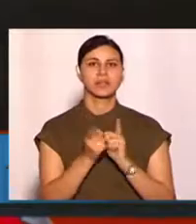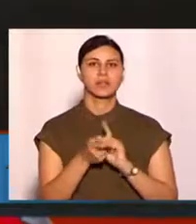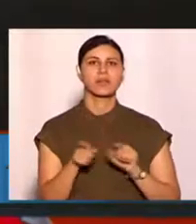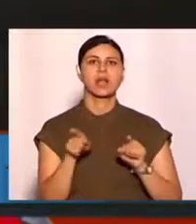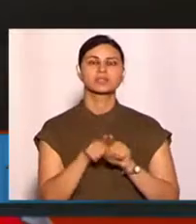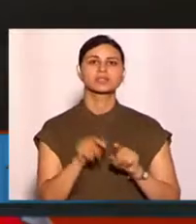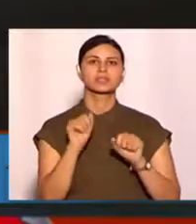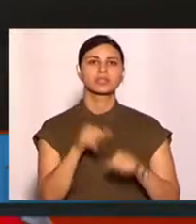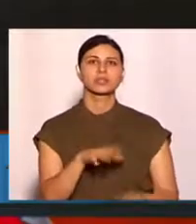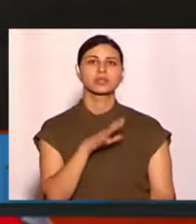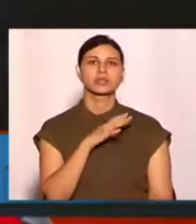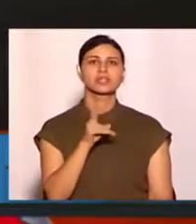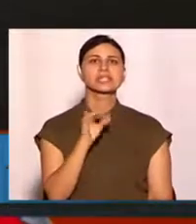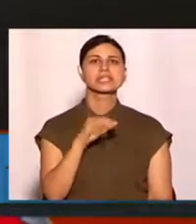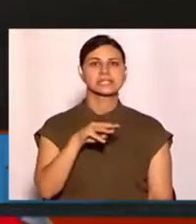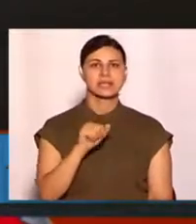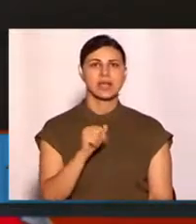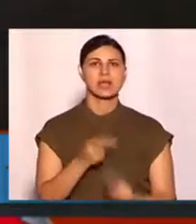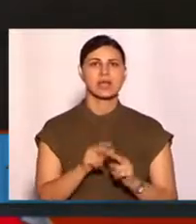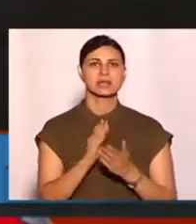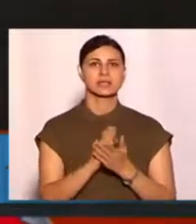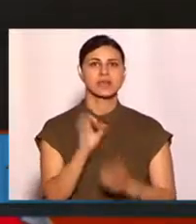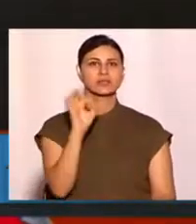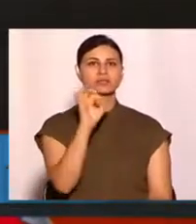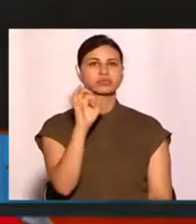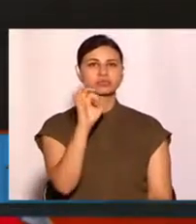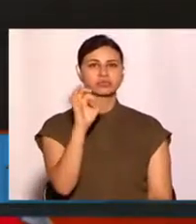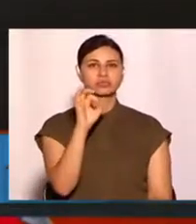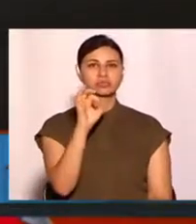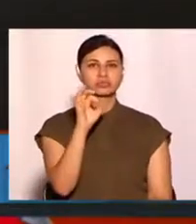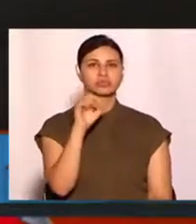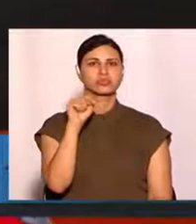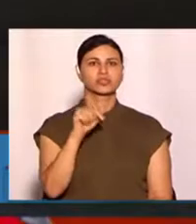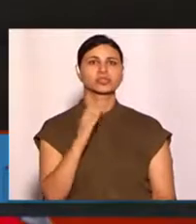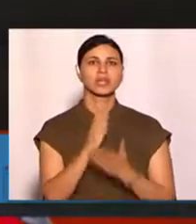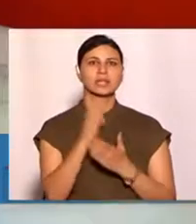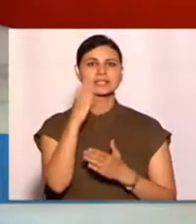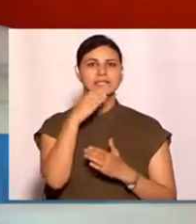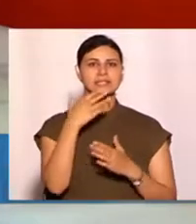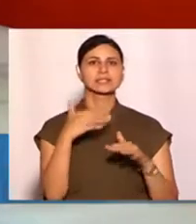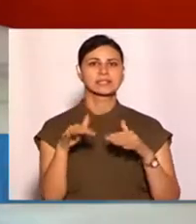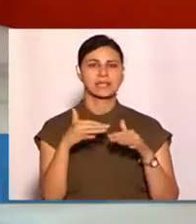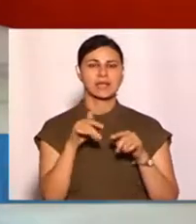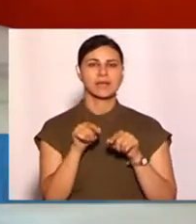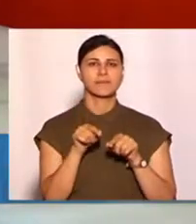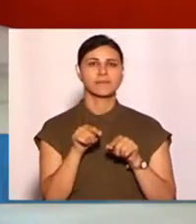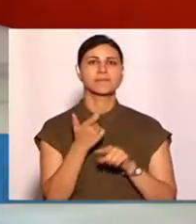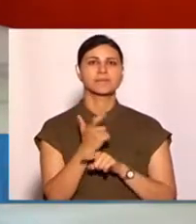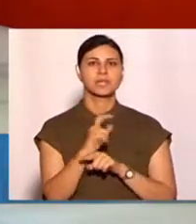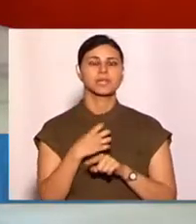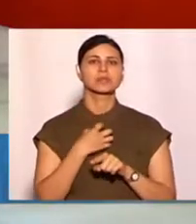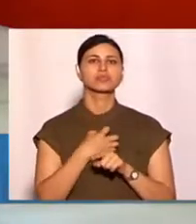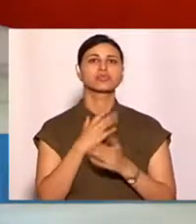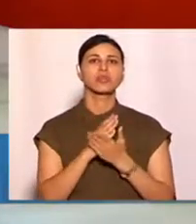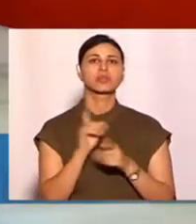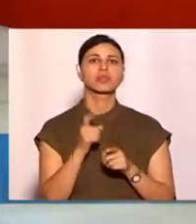ასევე შეიძლება ჩამოყალიბდეს კისტა, ეს არის პატარა ან დიდი ზომის ბუშტუკი, რომელშიც არის ციცხე. ძალიან მნიშვნელოვანია,